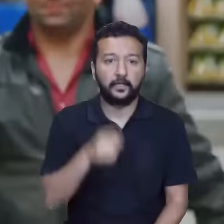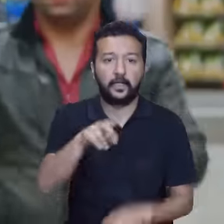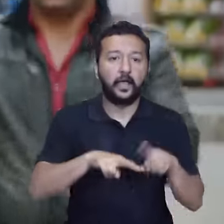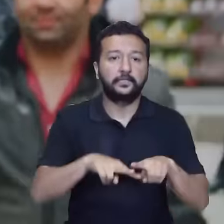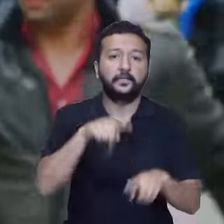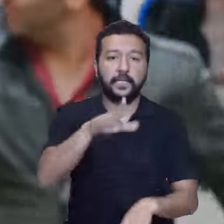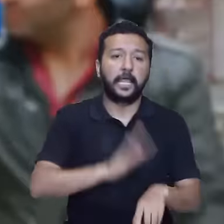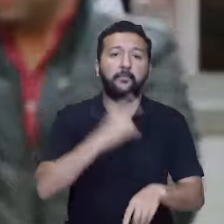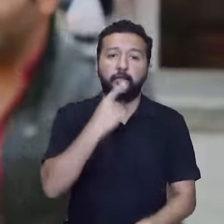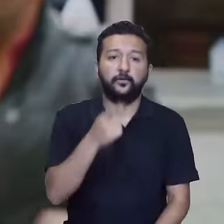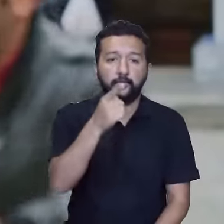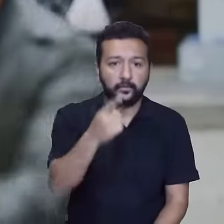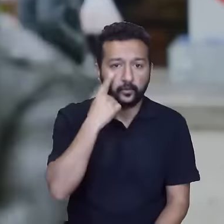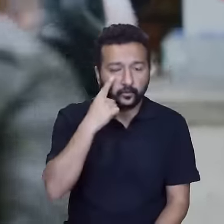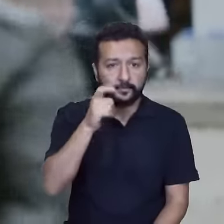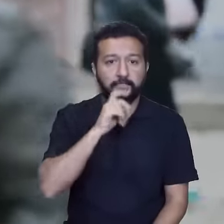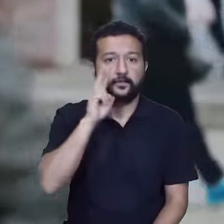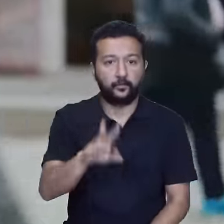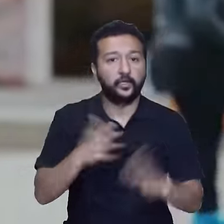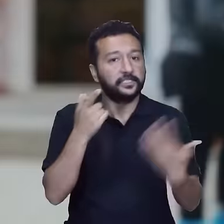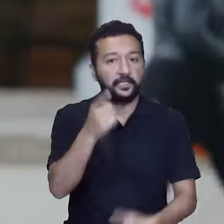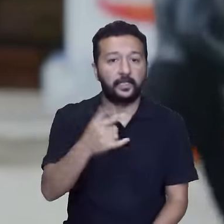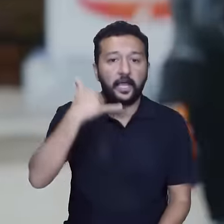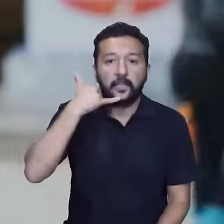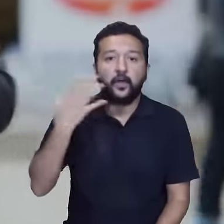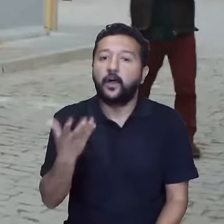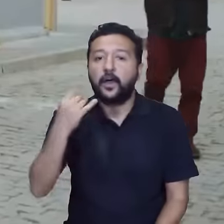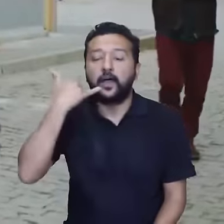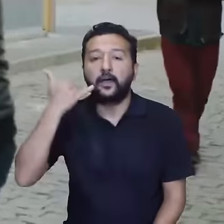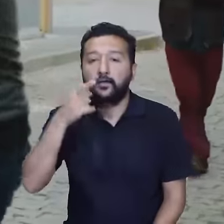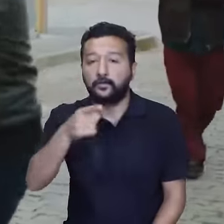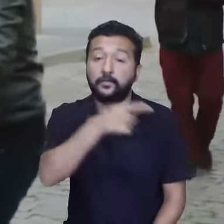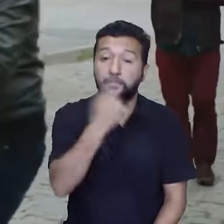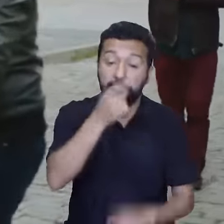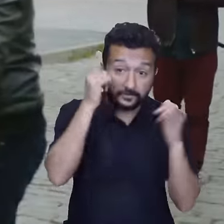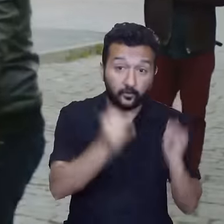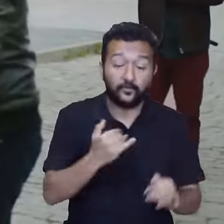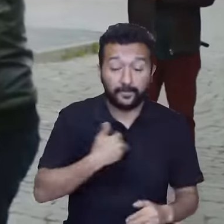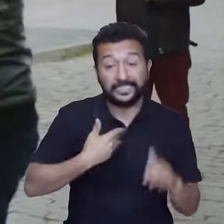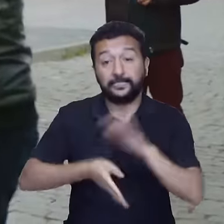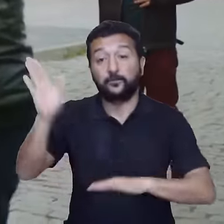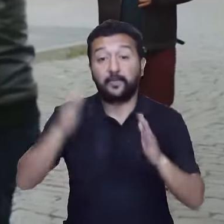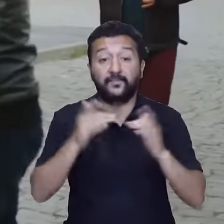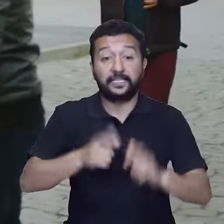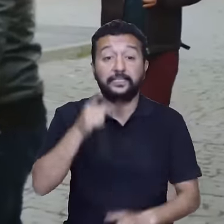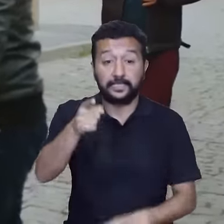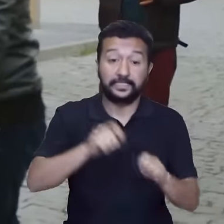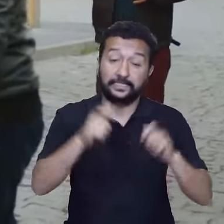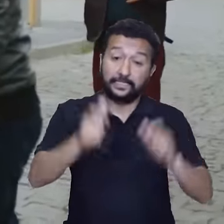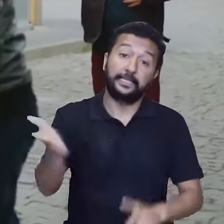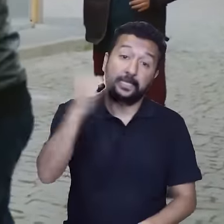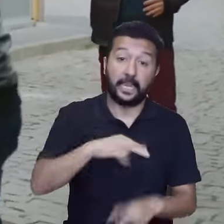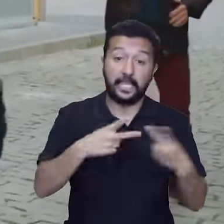Ayşen, yapma bunu. Benim gözüm yanlış görüyor. Kimin inşallah. Kimin telefonu? Alo, ne var abi ya? Eşeğin yuvarı var. Ben çıkıyorum evden. Sen de büroya